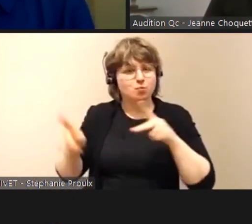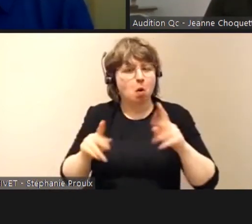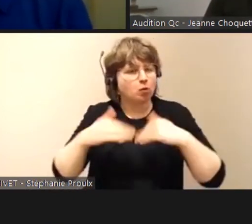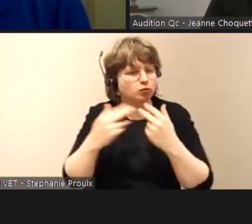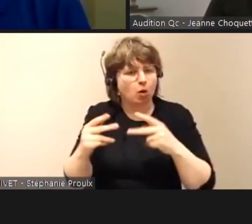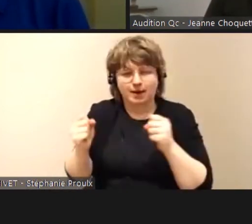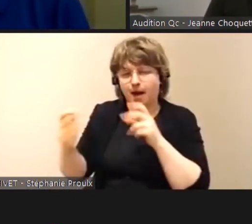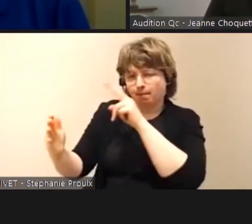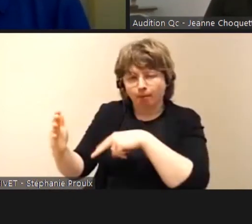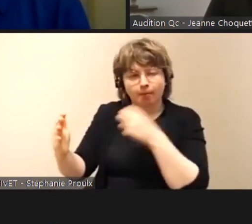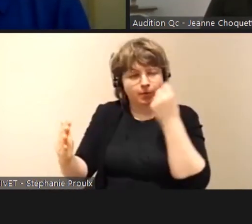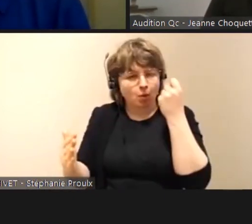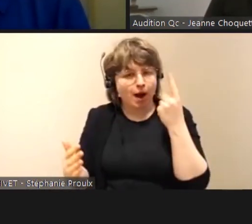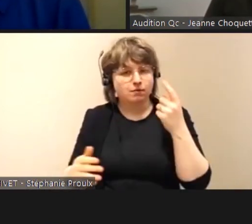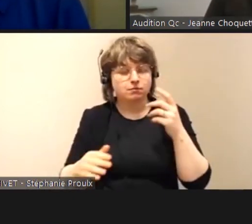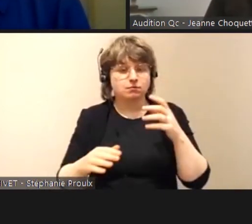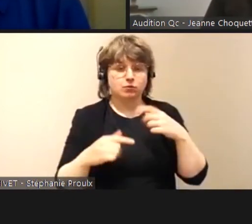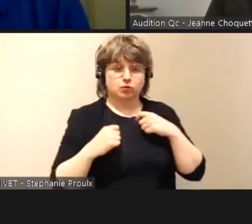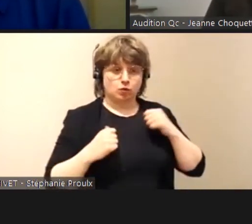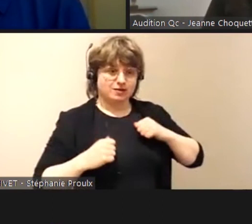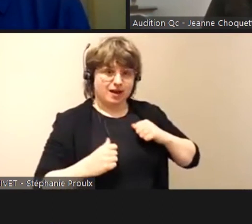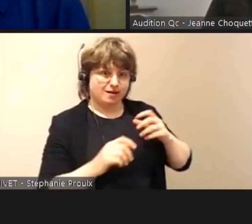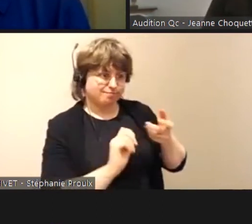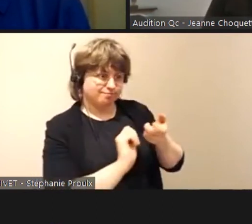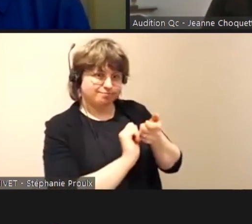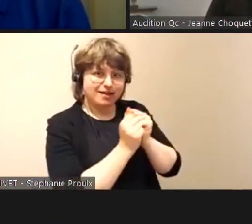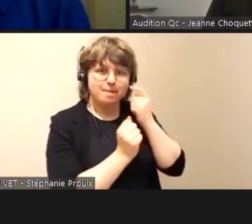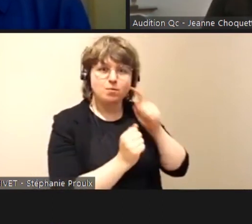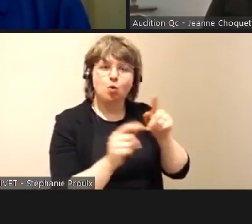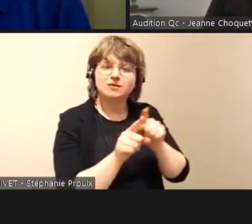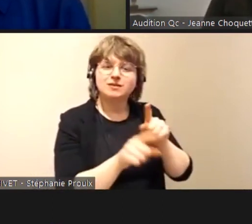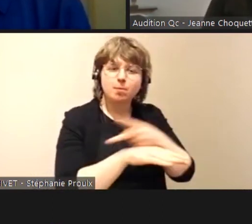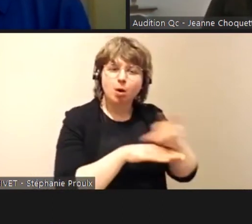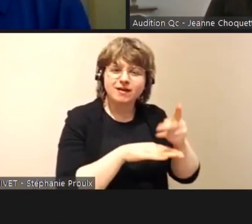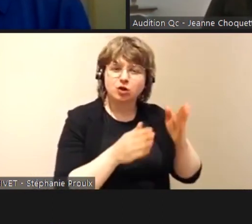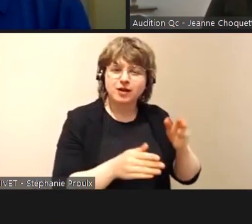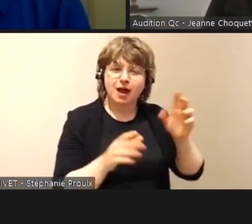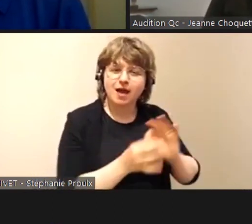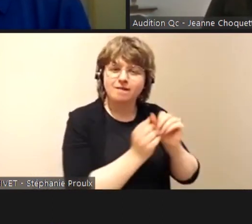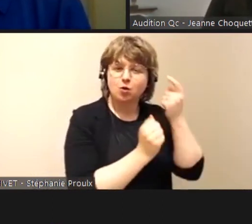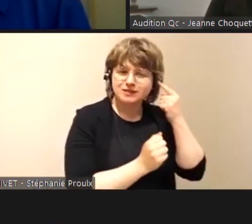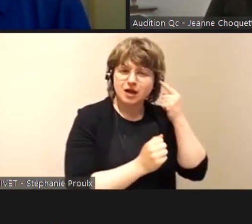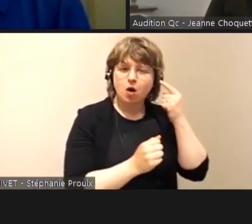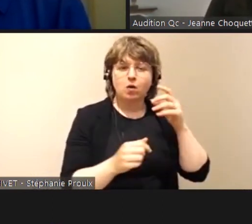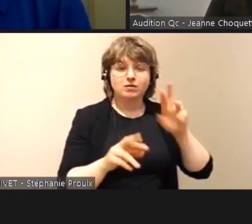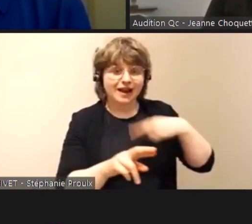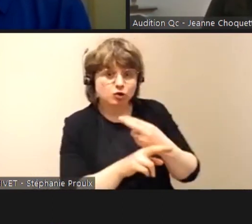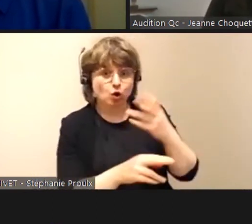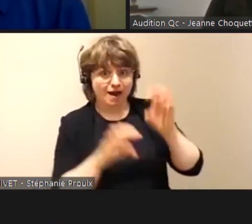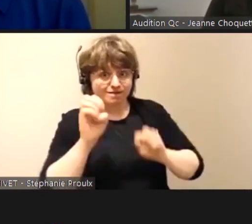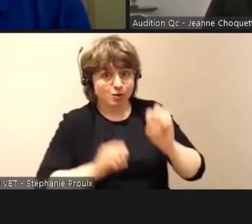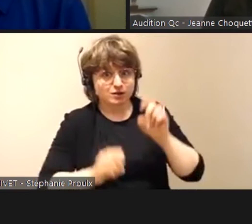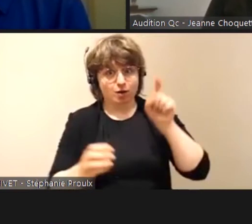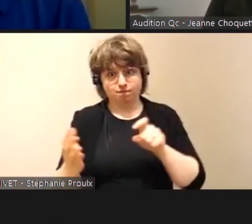les professionnels de l'audition. C'est beaucoup pour mieux vulgariser les résultats d'une évaluation.